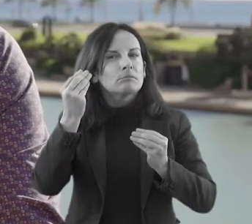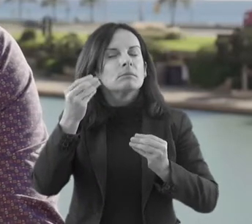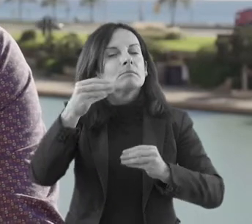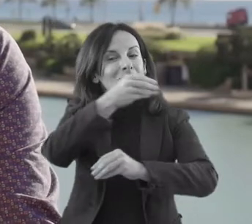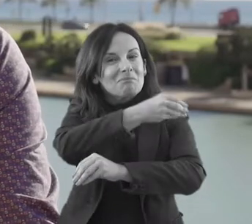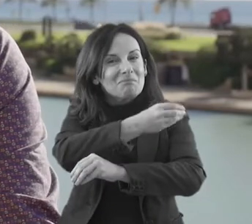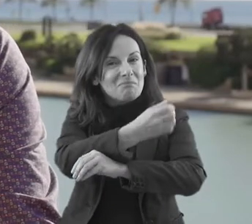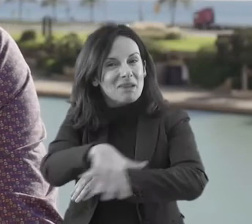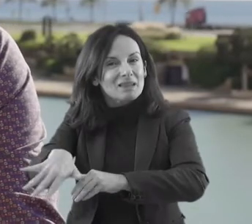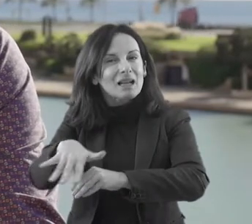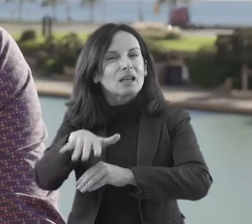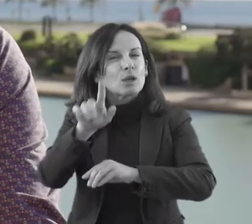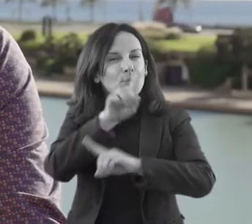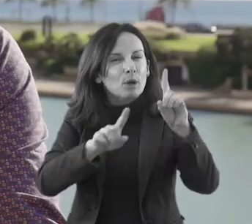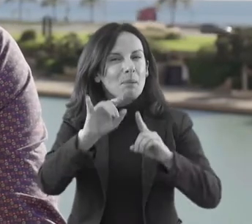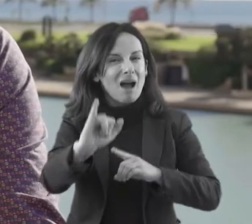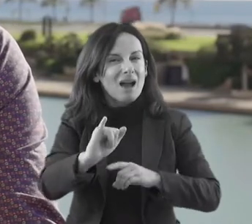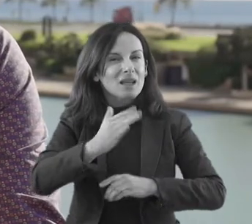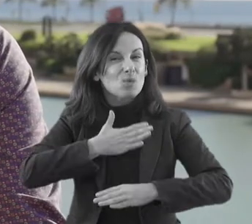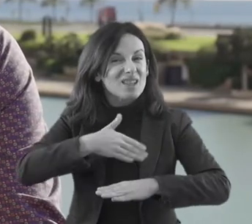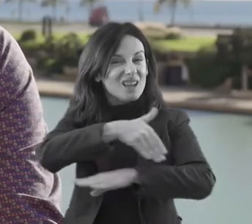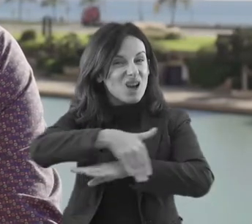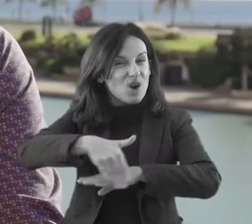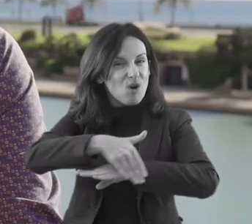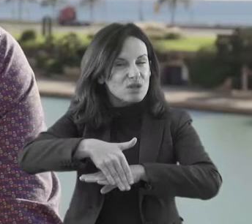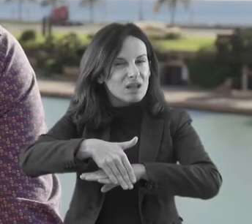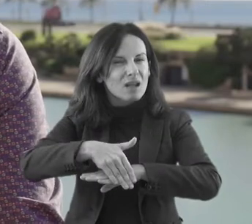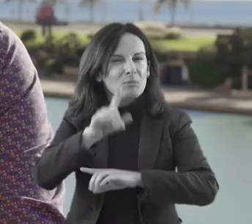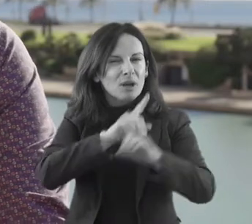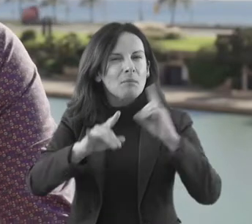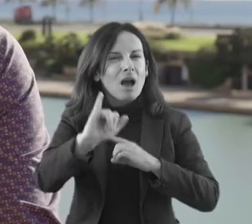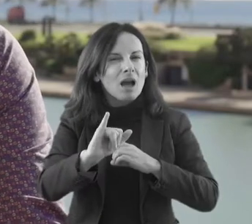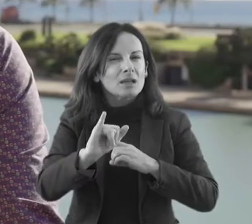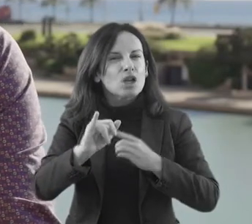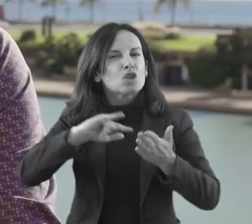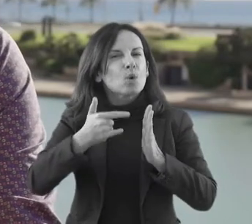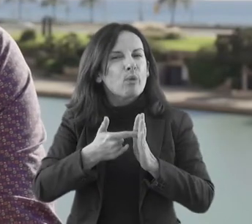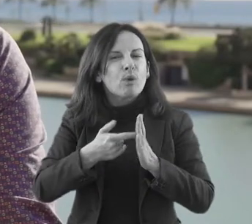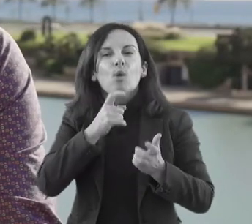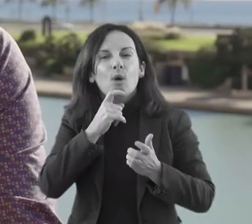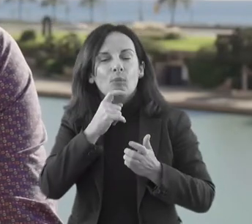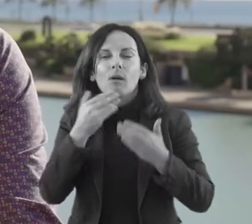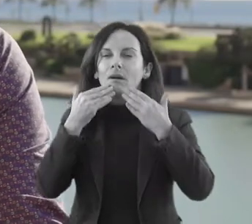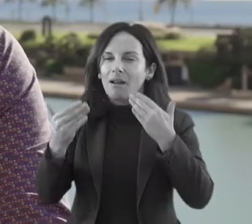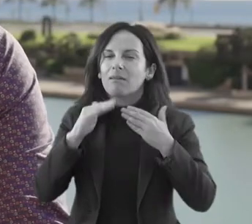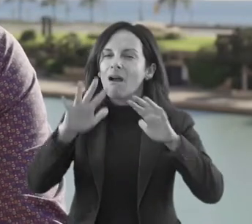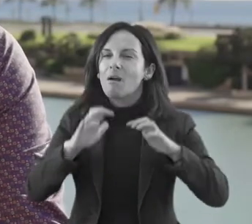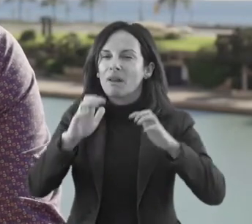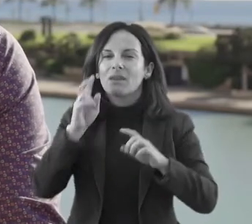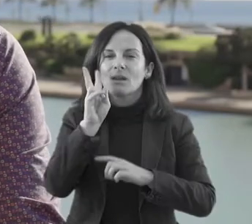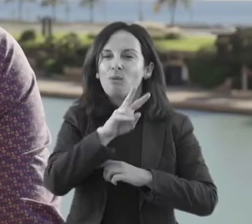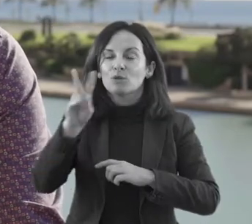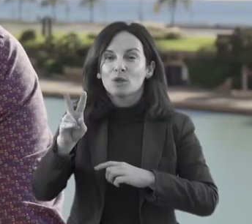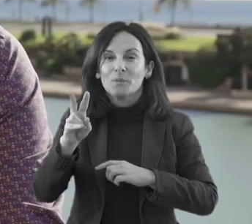a tractar les problemàtiques que avui en dia afecten el mar Mediterrani i a les nostres costes. Llavors, si us fa ganes participar d'aquest projecte, doncs